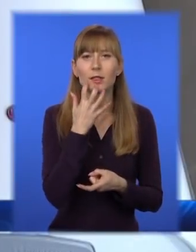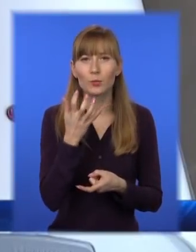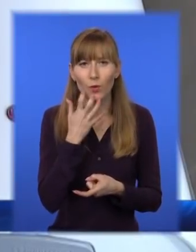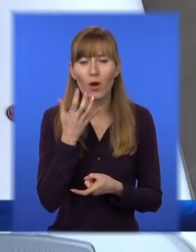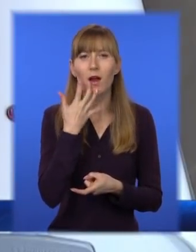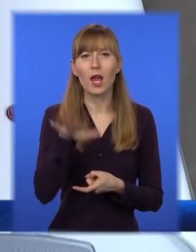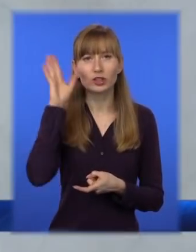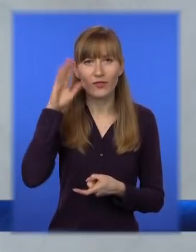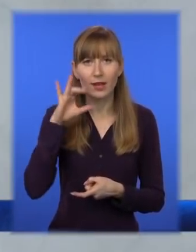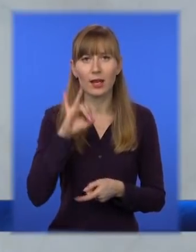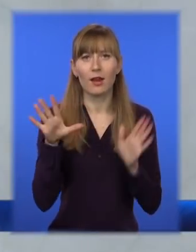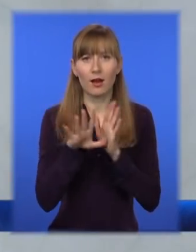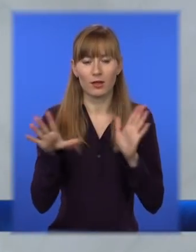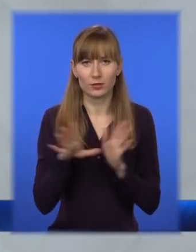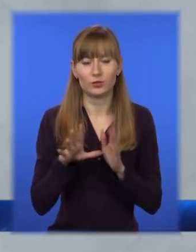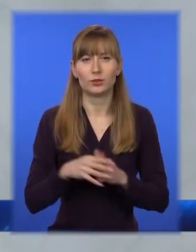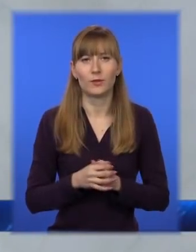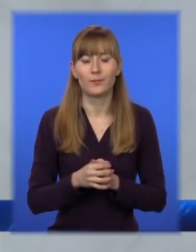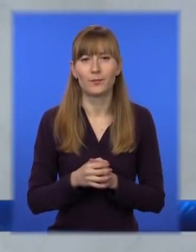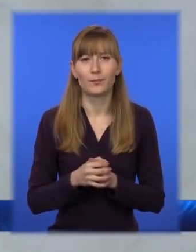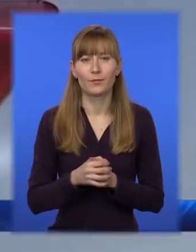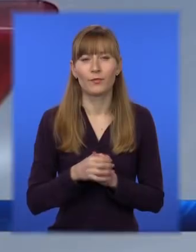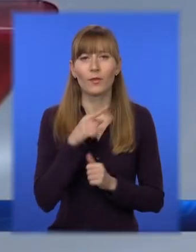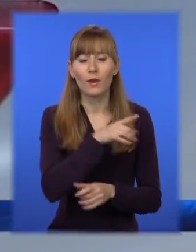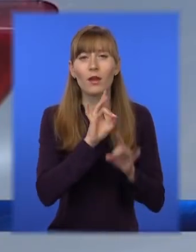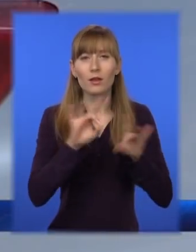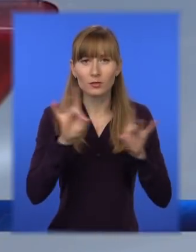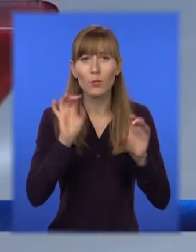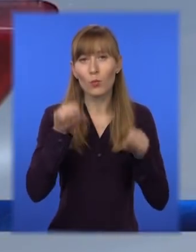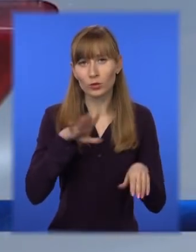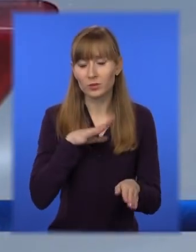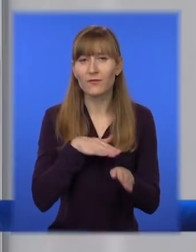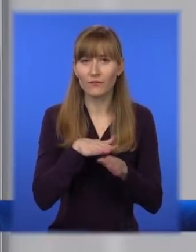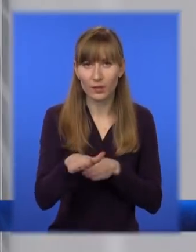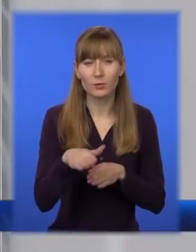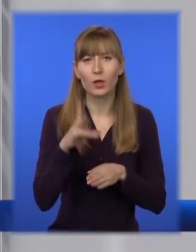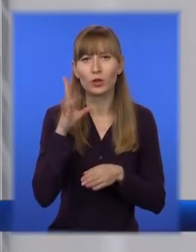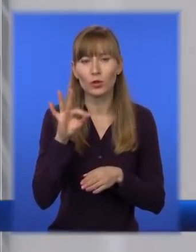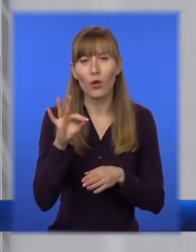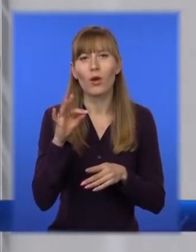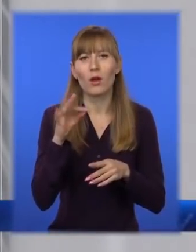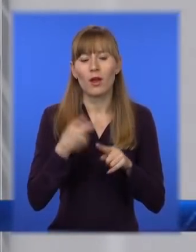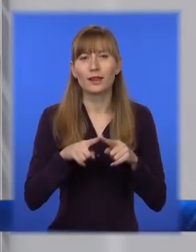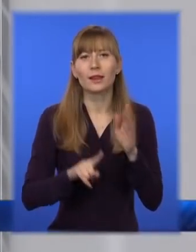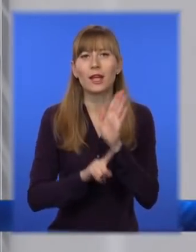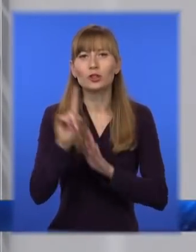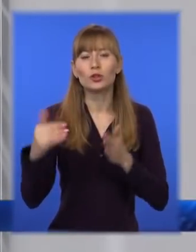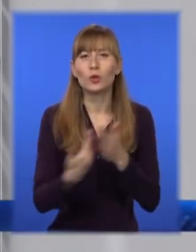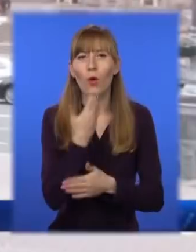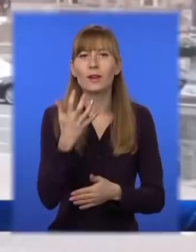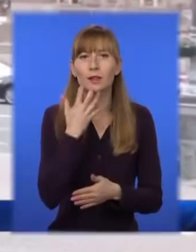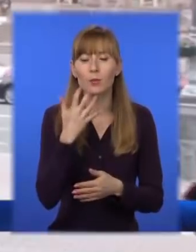тепло, гарячу воду та електроенергію. Прогноз може справдитися, але лише з початком нового